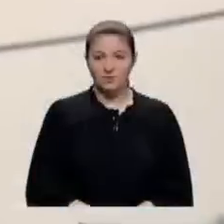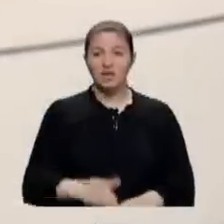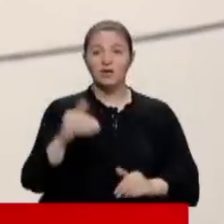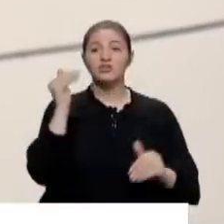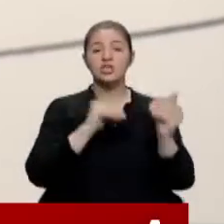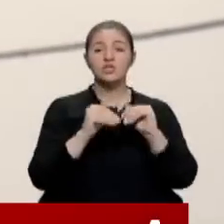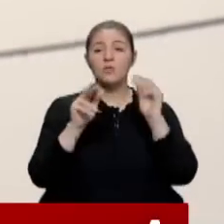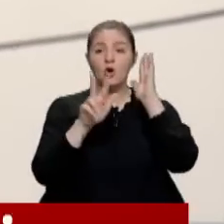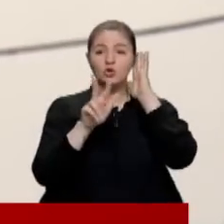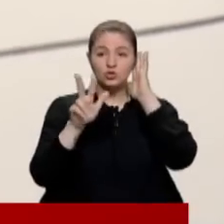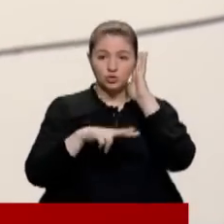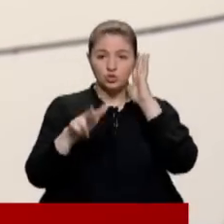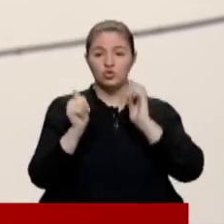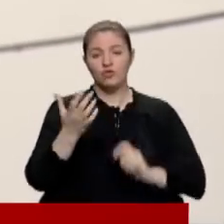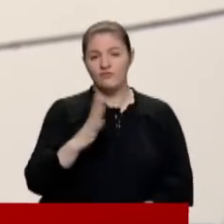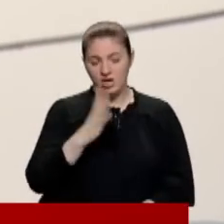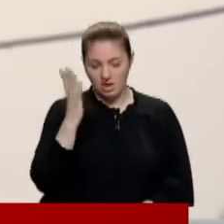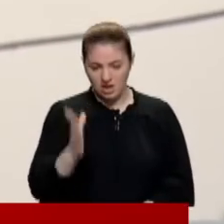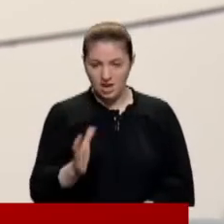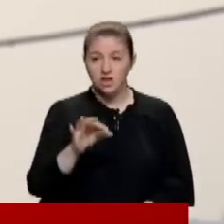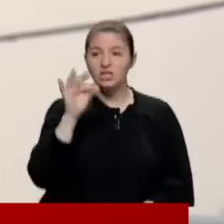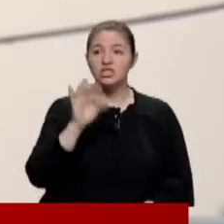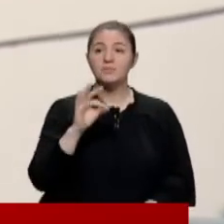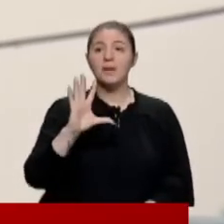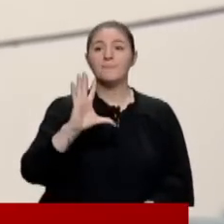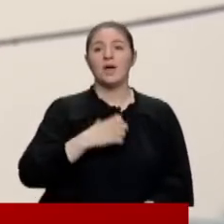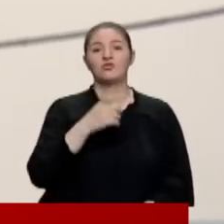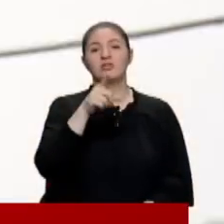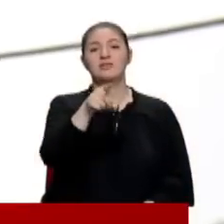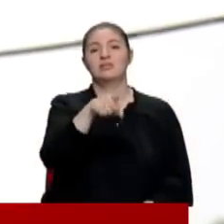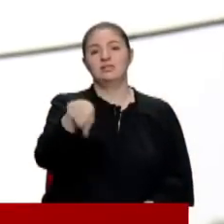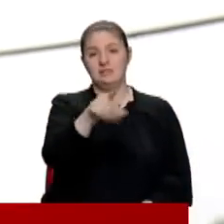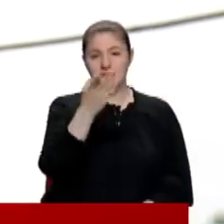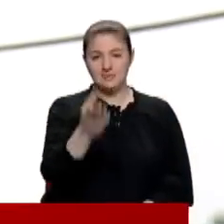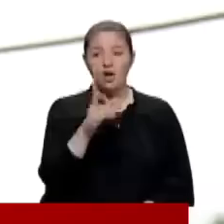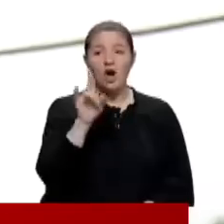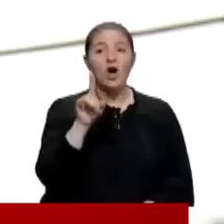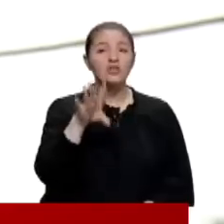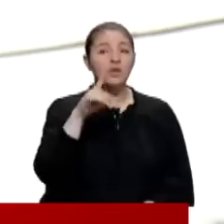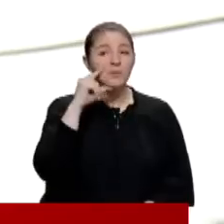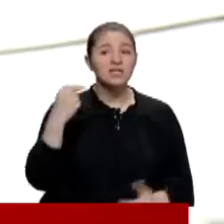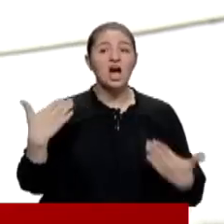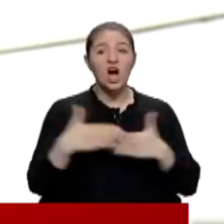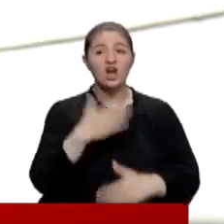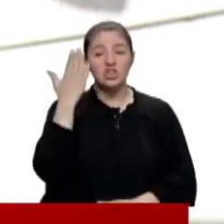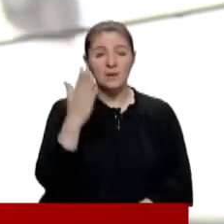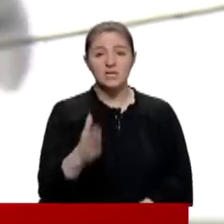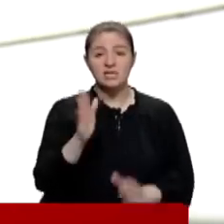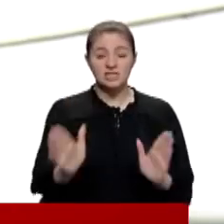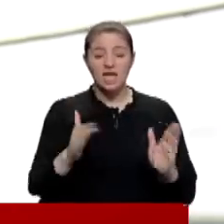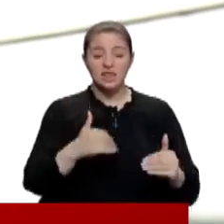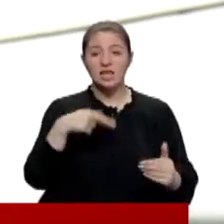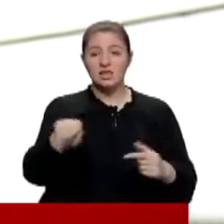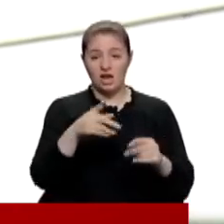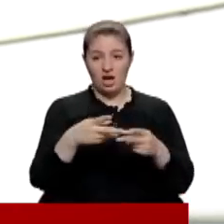Seçime 33 gün var. Şimdi patron sizsiniz. 14 Mayıs akşamı